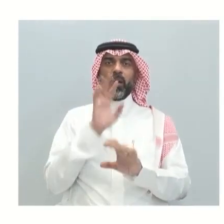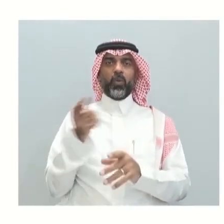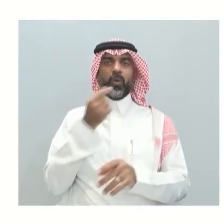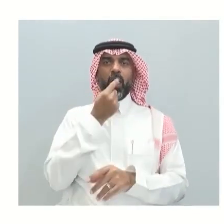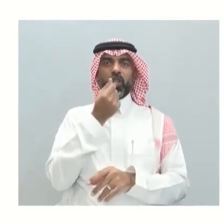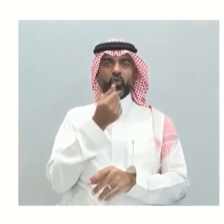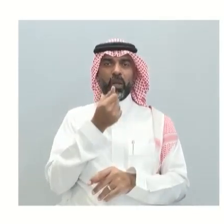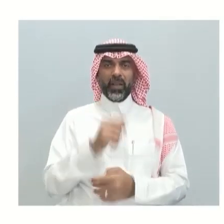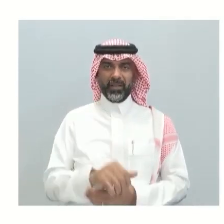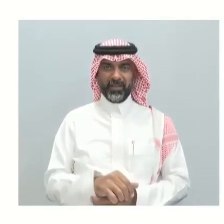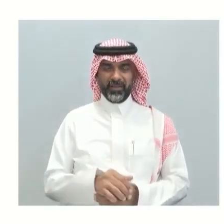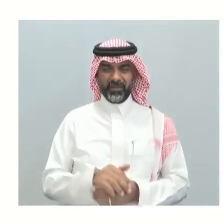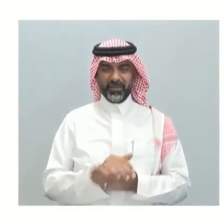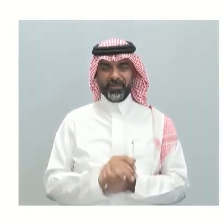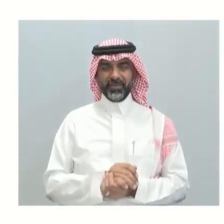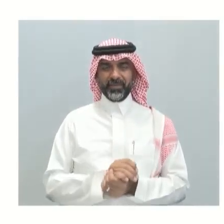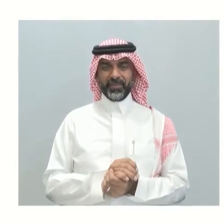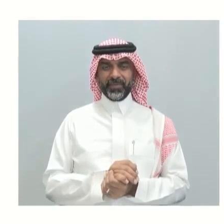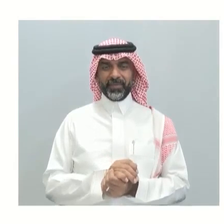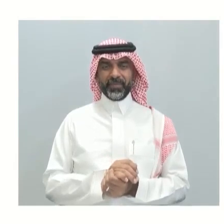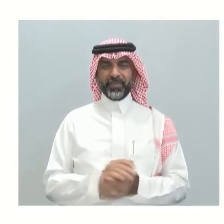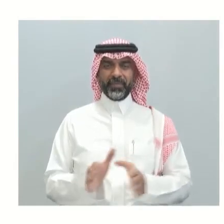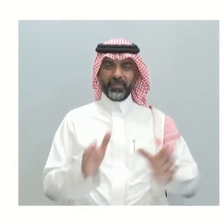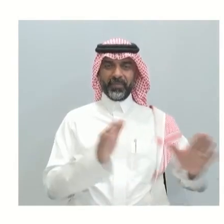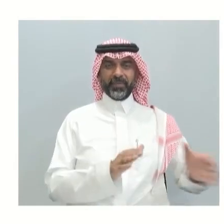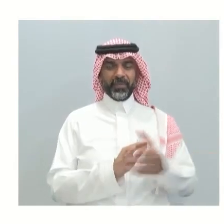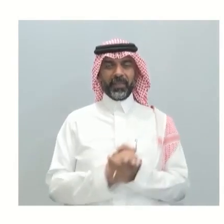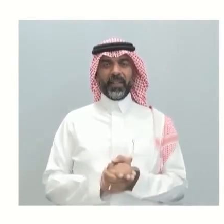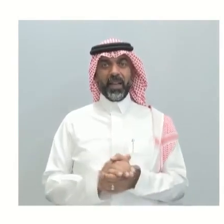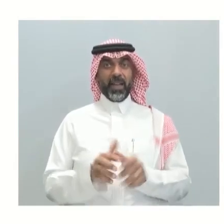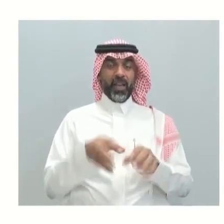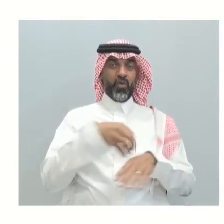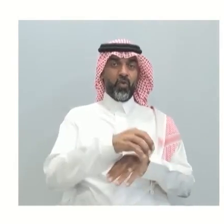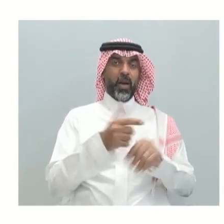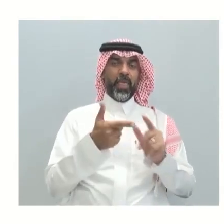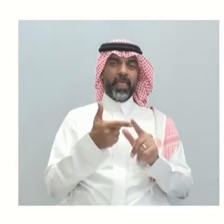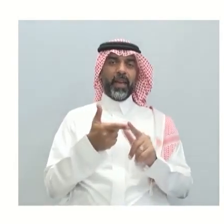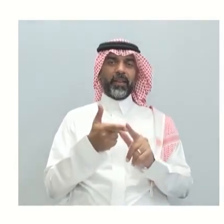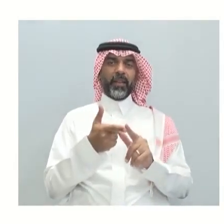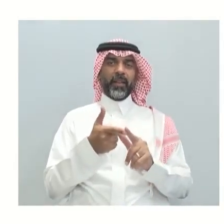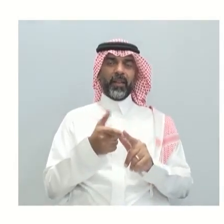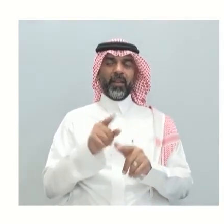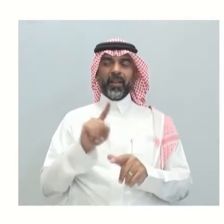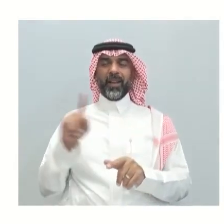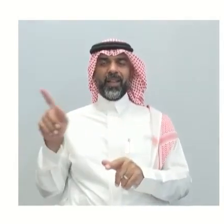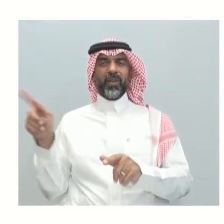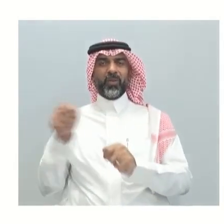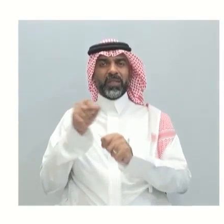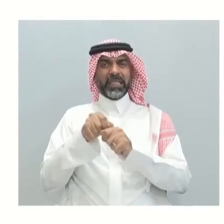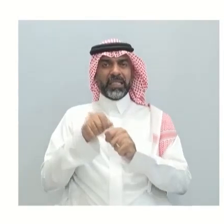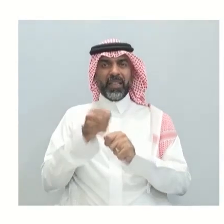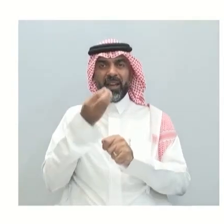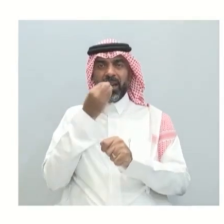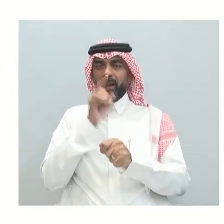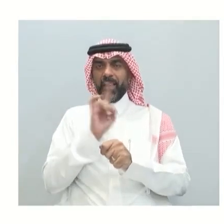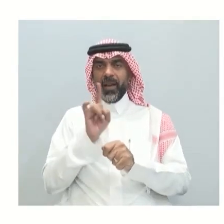الى الاكسجين الشق الثاني النوع الثاني من المخلوقات هي المخلوقات غير ذاتيه التغذي